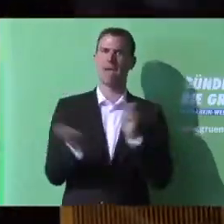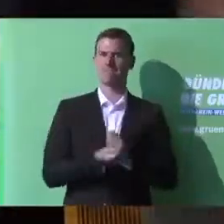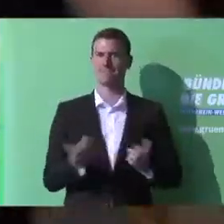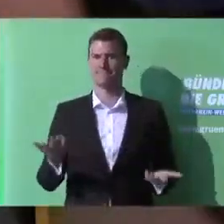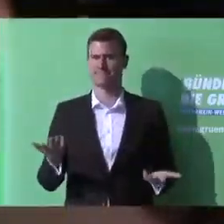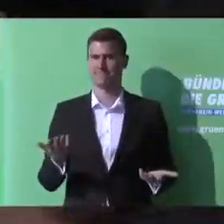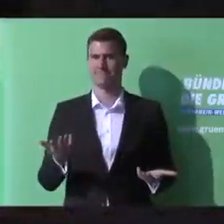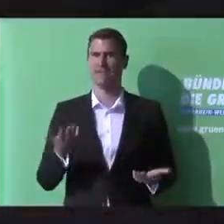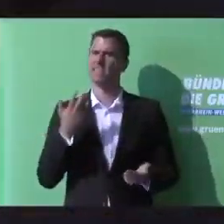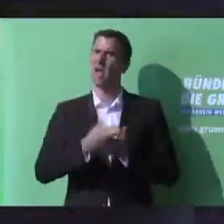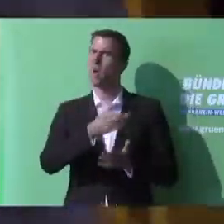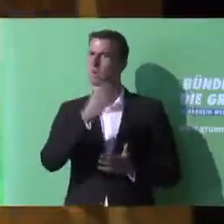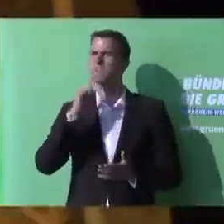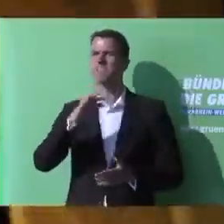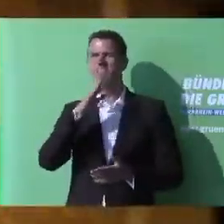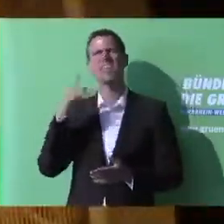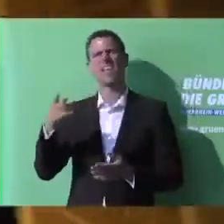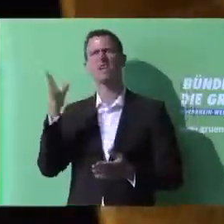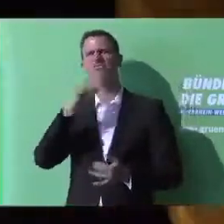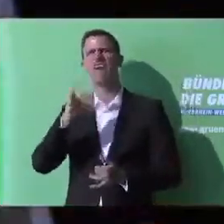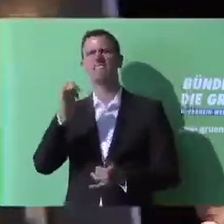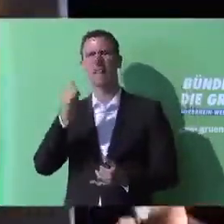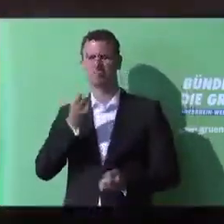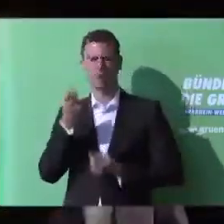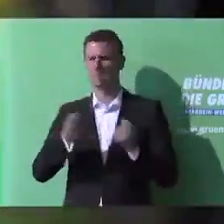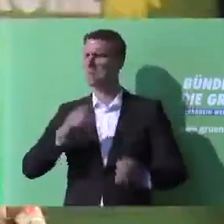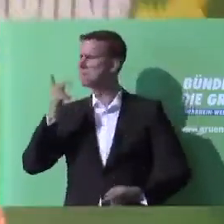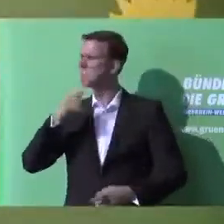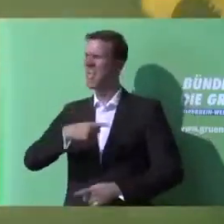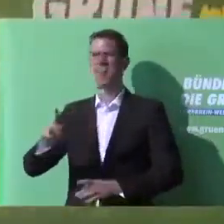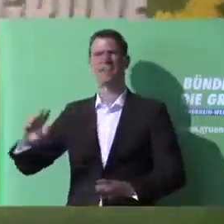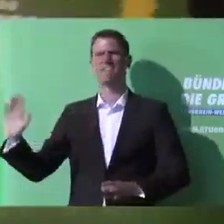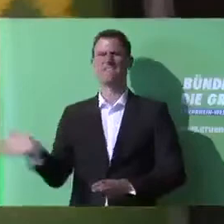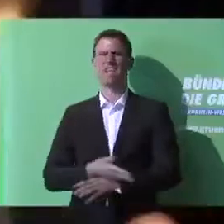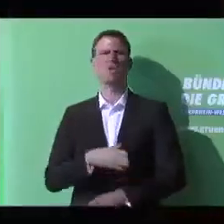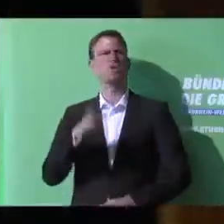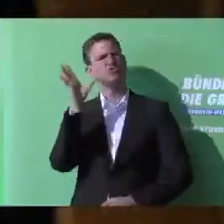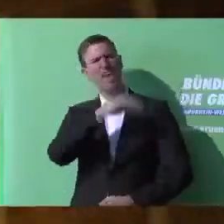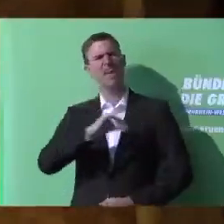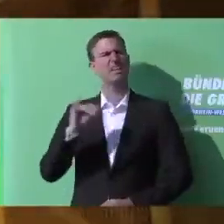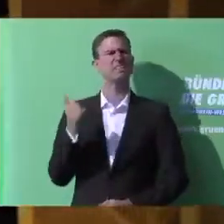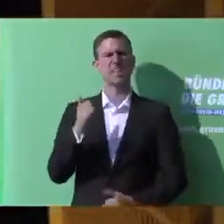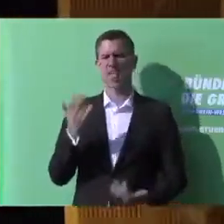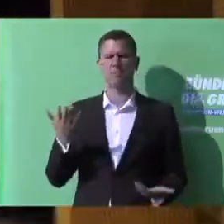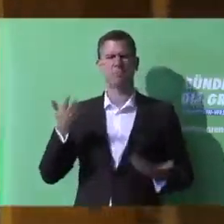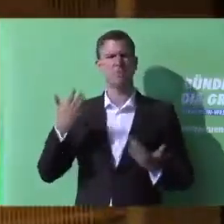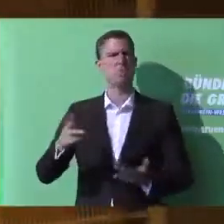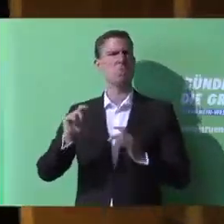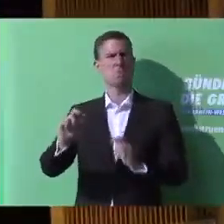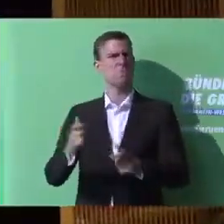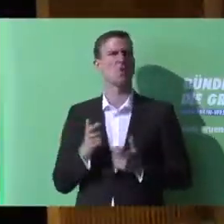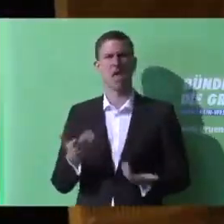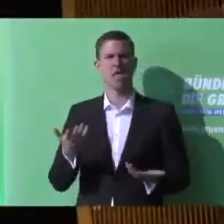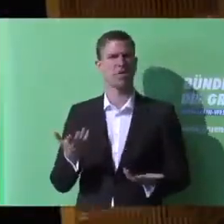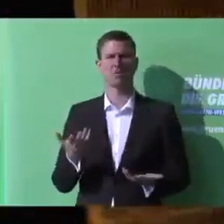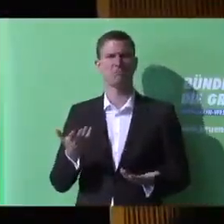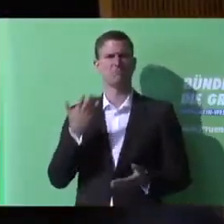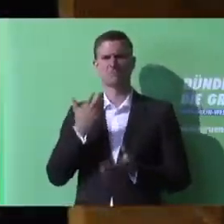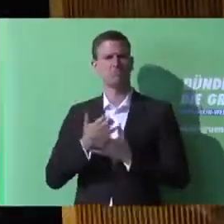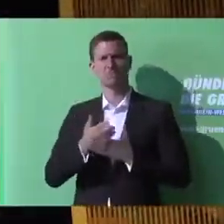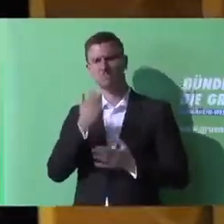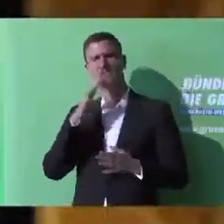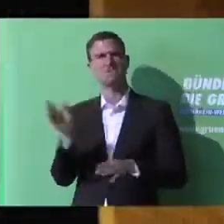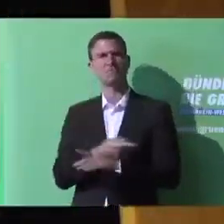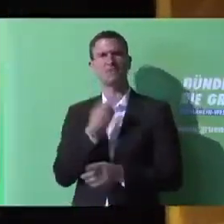wirklich diese Trümmer von 4 Jahren Schwarz-Gelb hier aus dem Weg zu räumen. Denn Schwarz-Gelb hat im Wesentlichen Blockade und Trümmer hinterlassen. Und diese